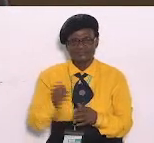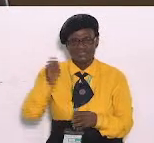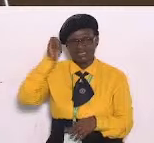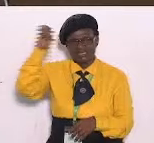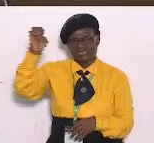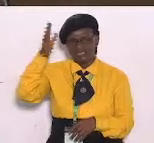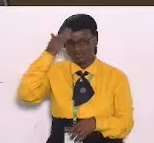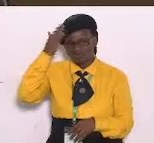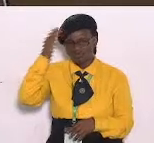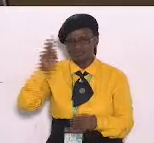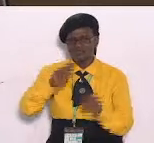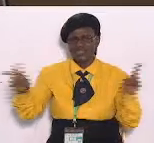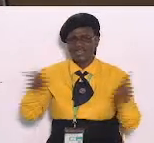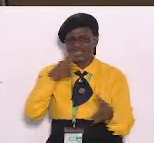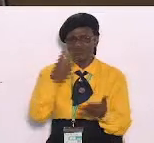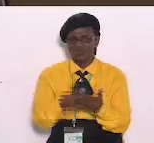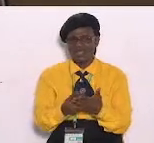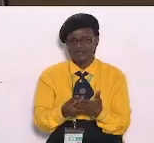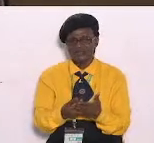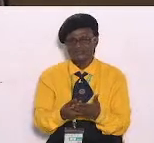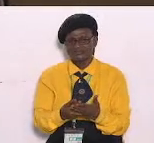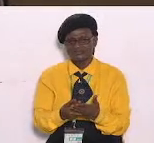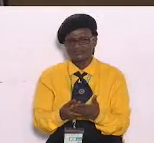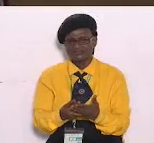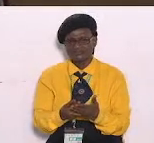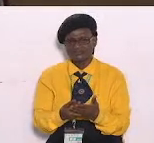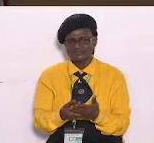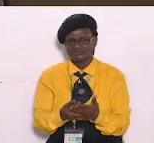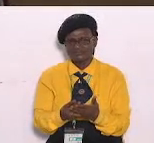stratégie connaî proprement